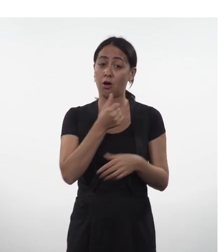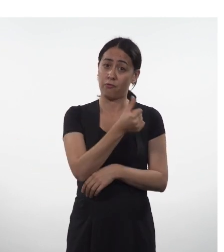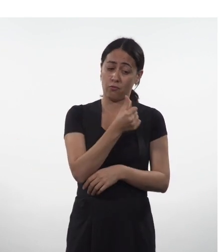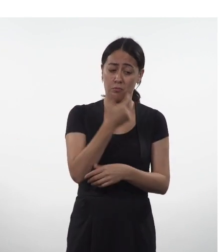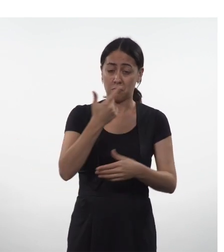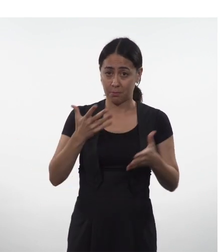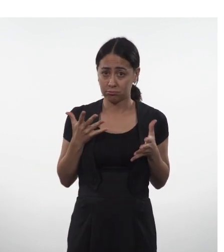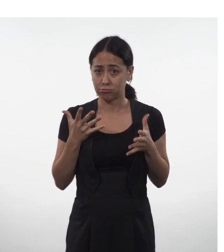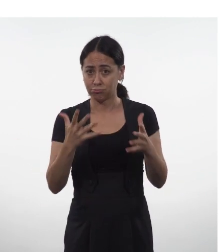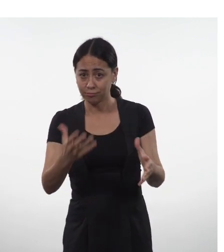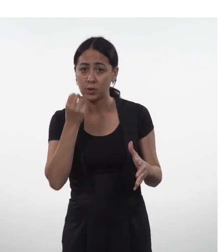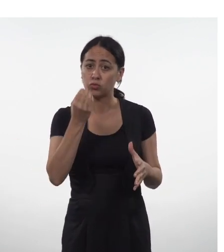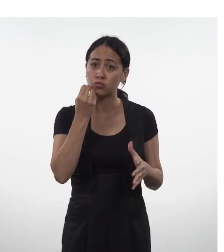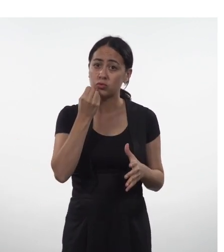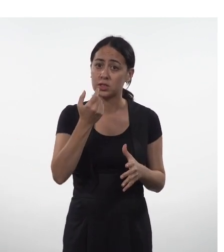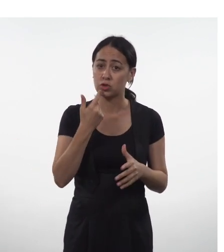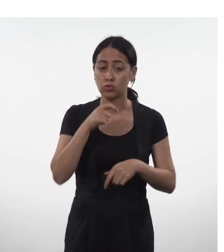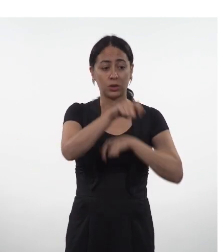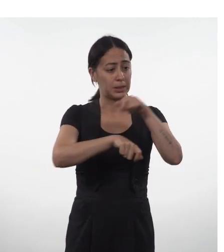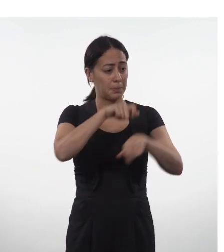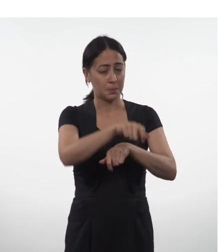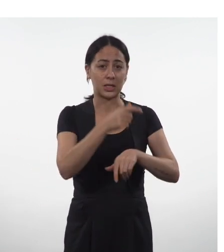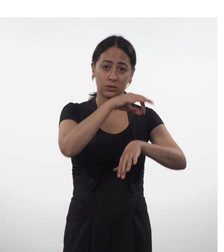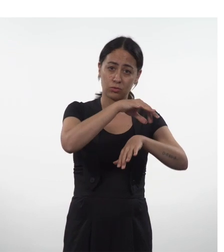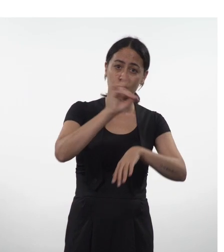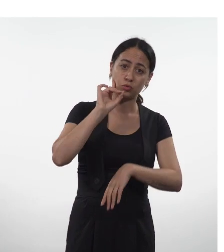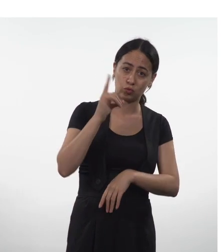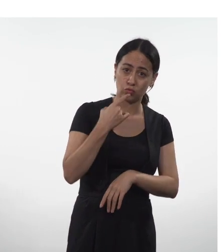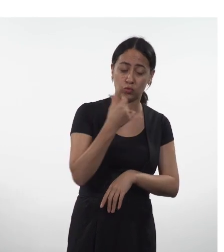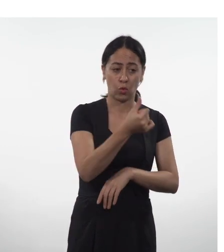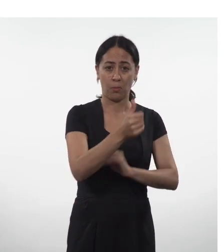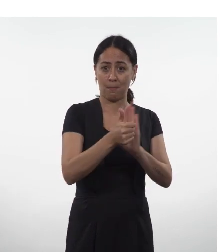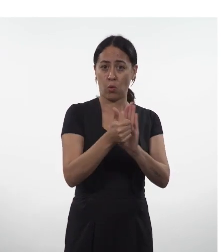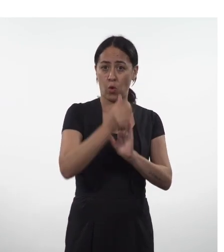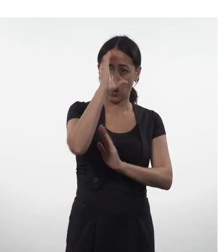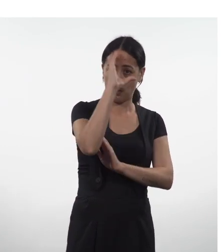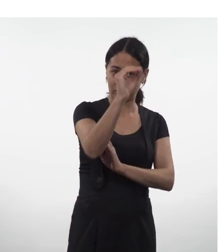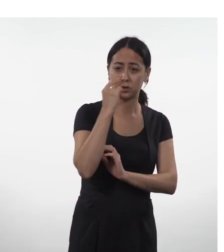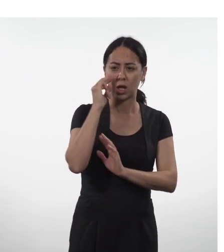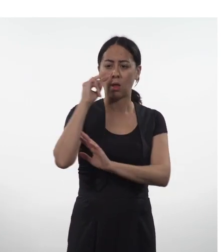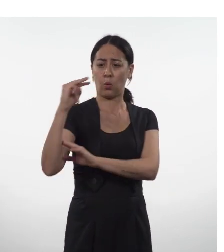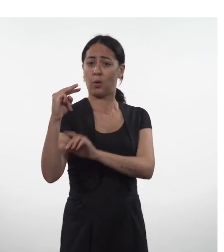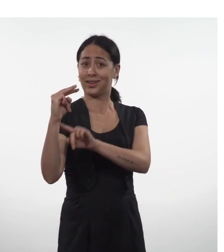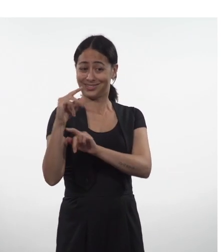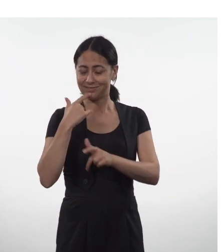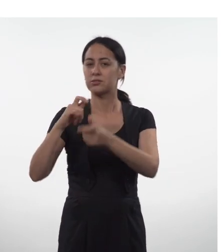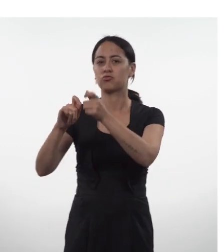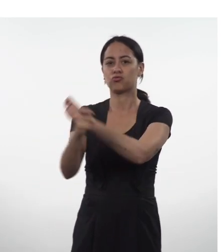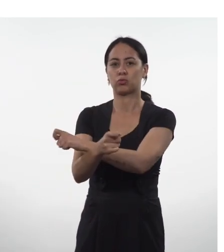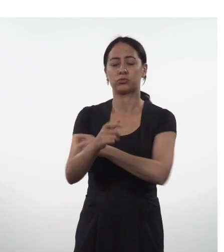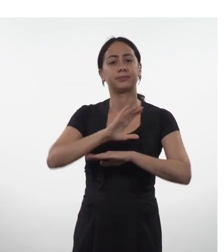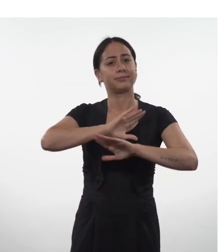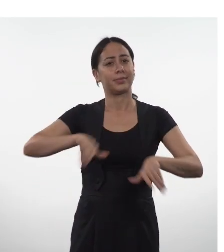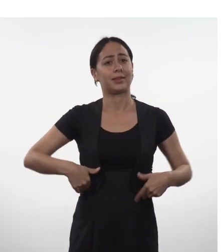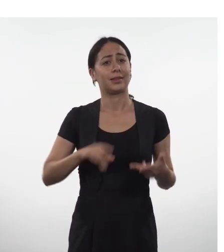un changement de regard sur la capacité des personnes sourdes à occuper divers rôles professionnels. Enfin, Madame